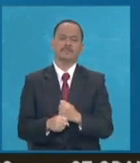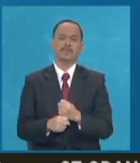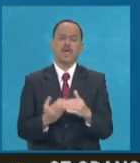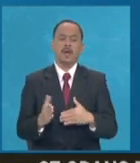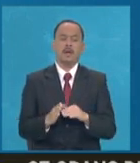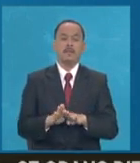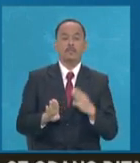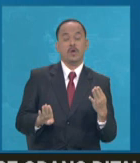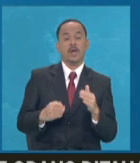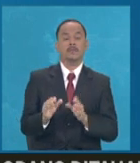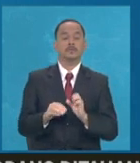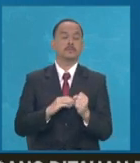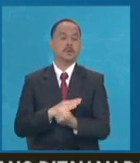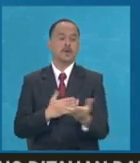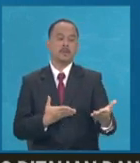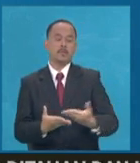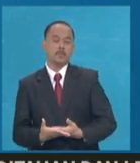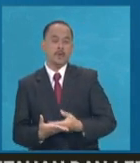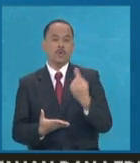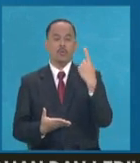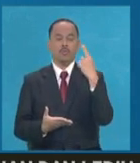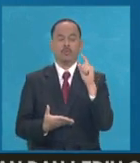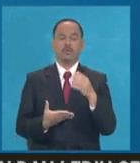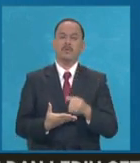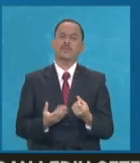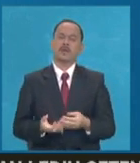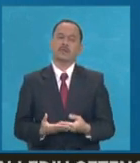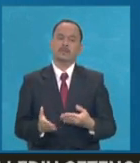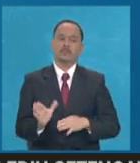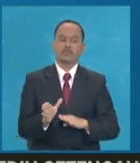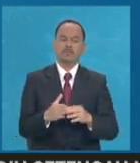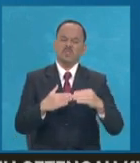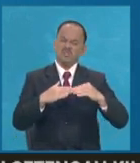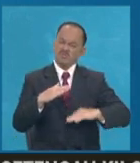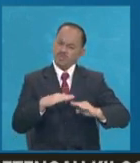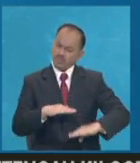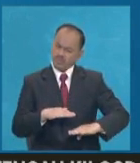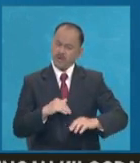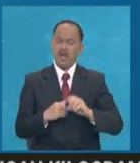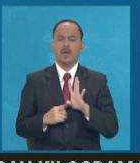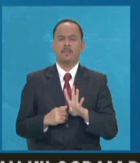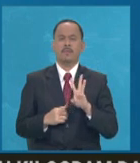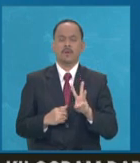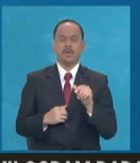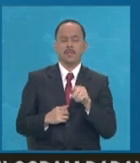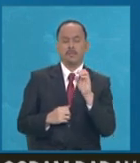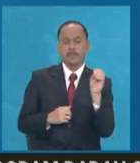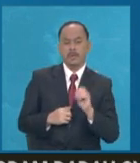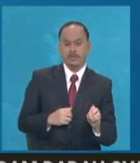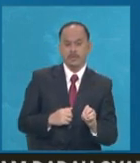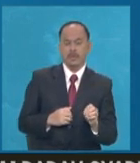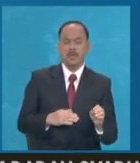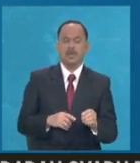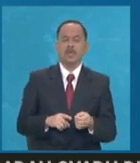sempadan jumlah penerimaan bagi barang-barang tersebut menunjukkan penurunan sebanyak 4600 sehingga